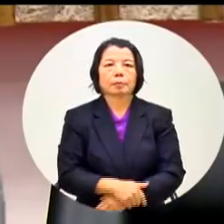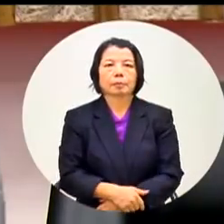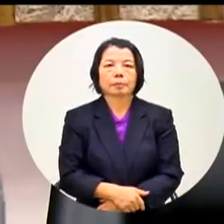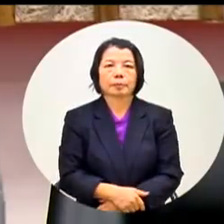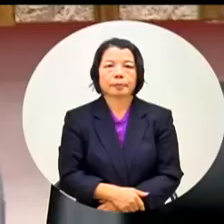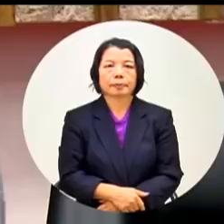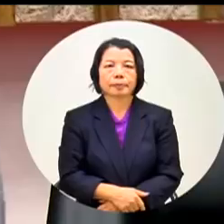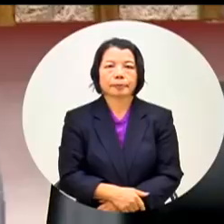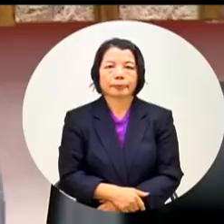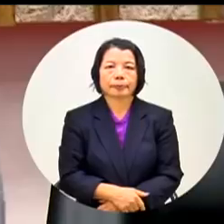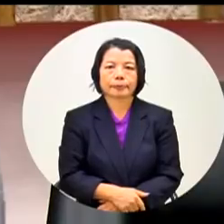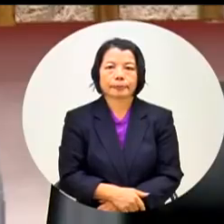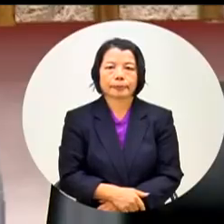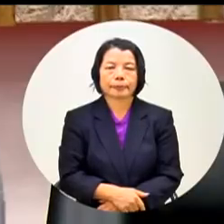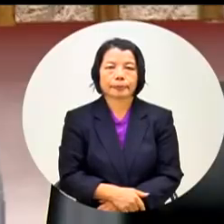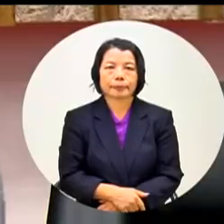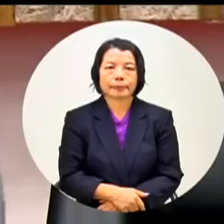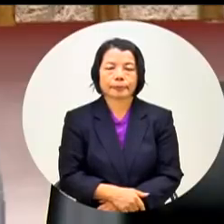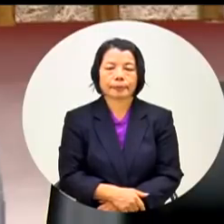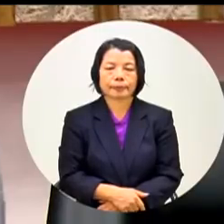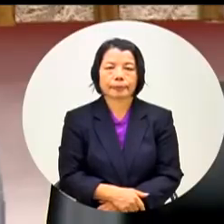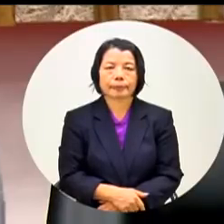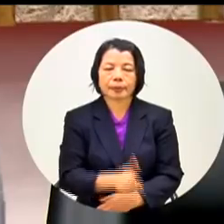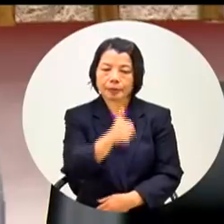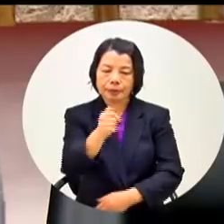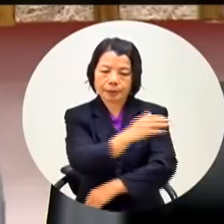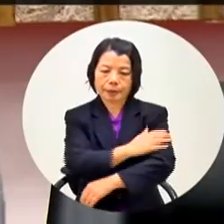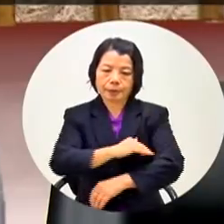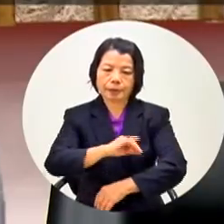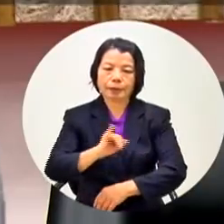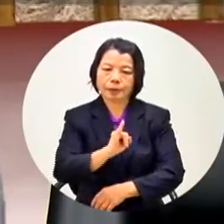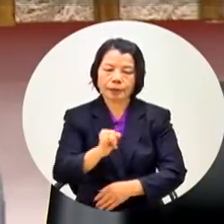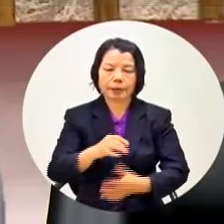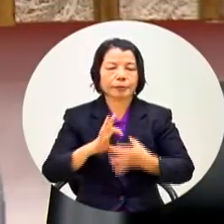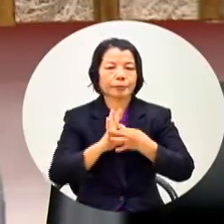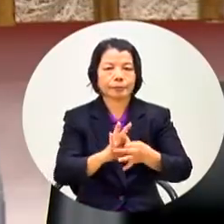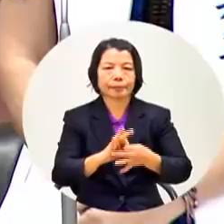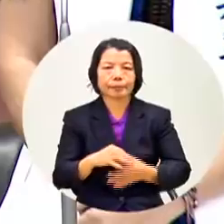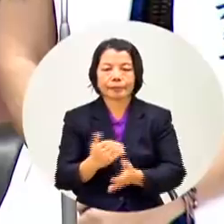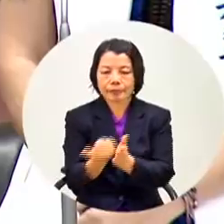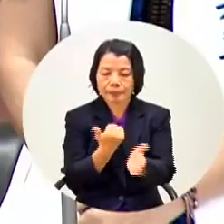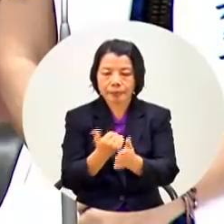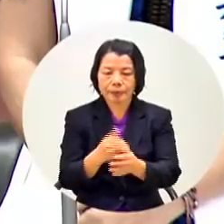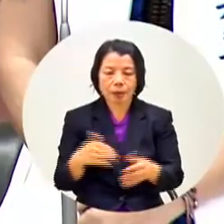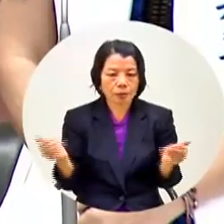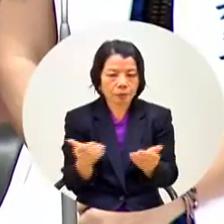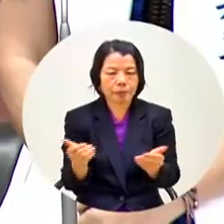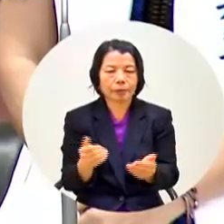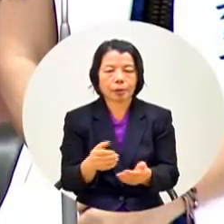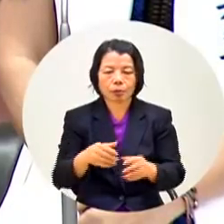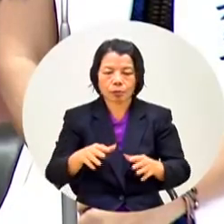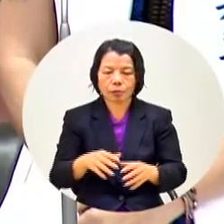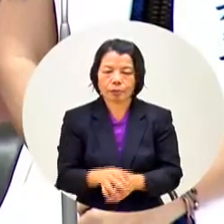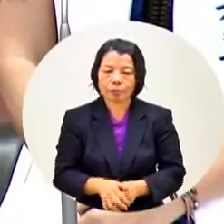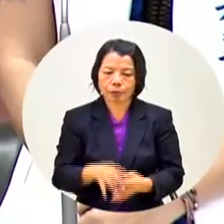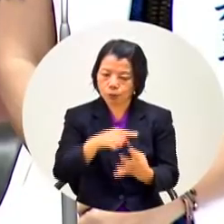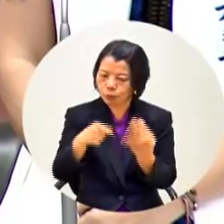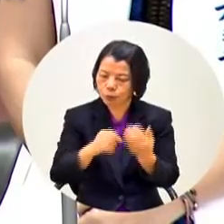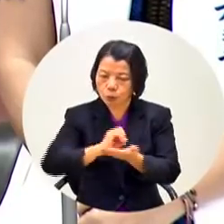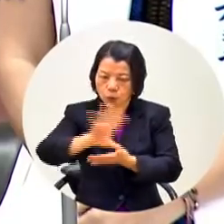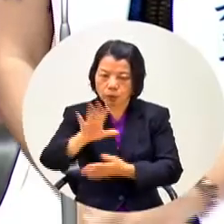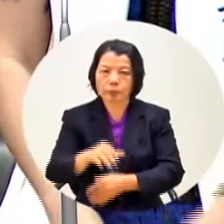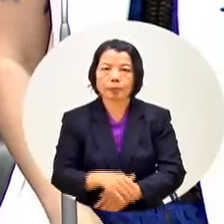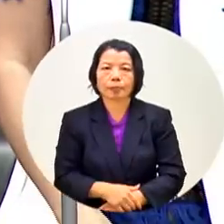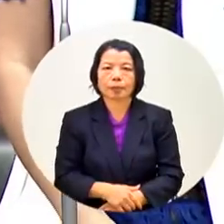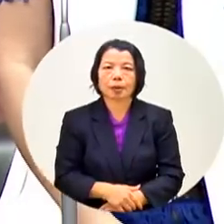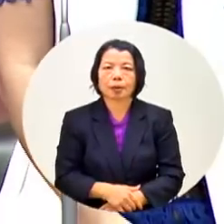谢谢陈议员的一个关切哈。那刚刚有提到几个问题，我来逐一个答复。就相关一个成本跟收益哈，当时在制作